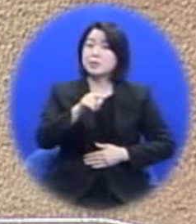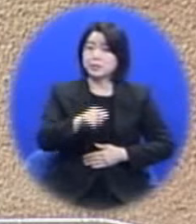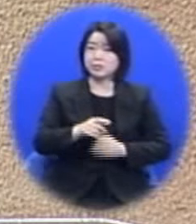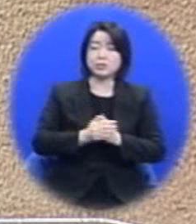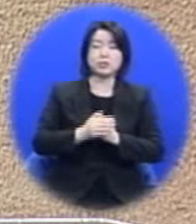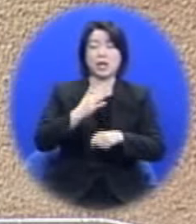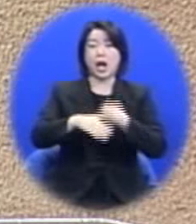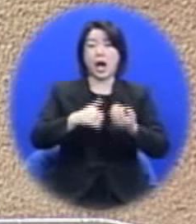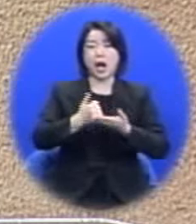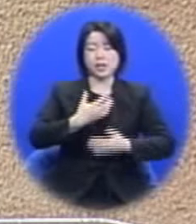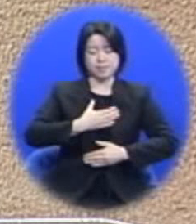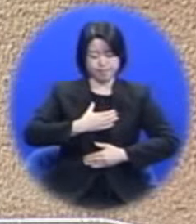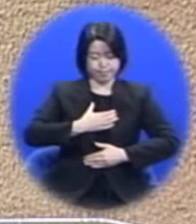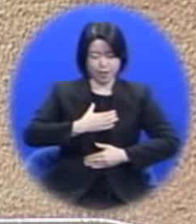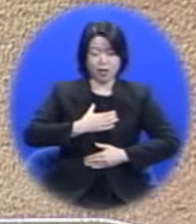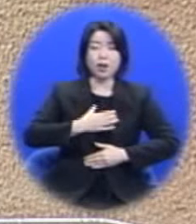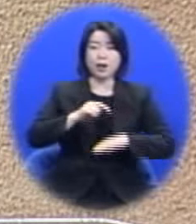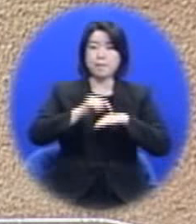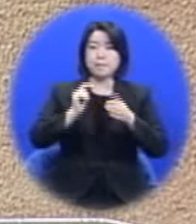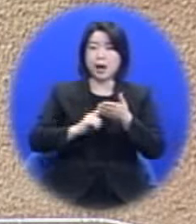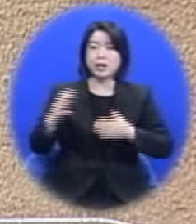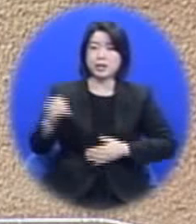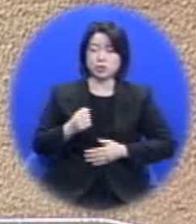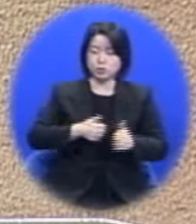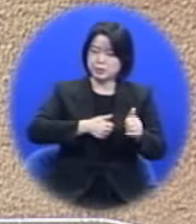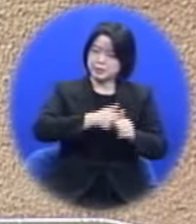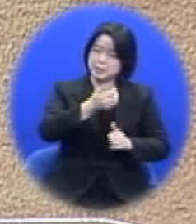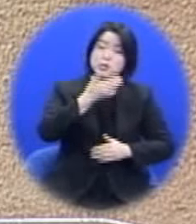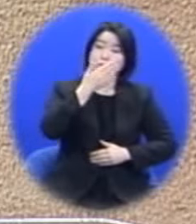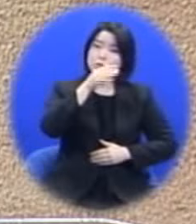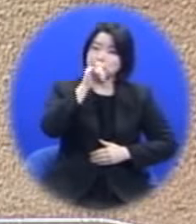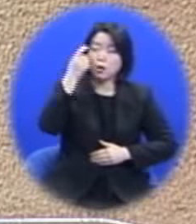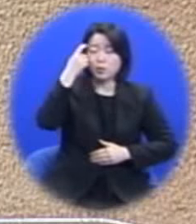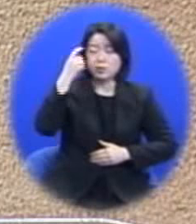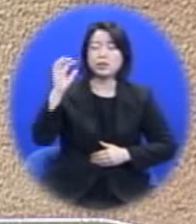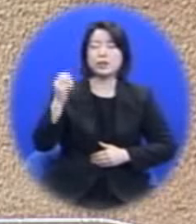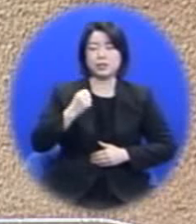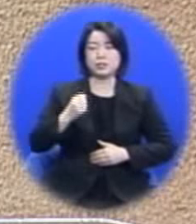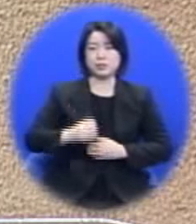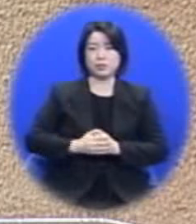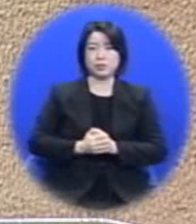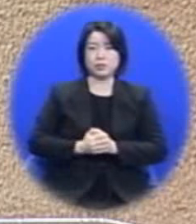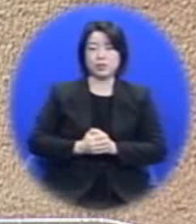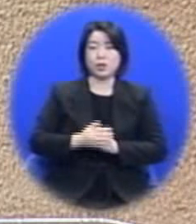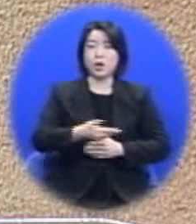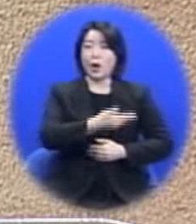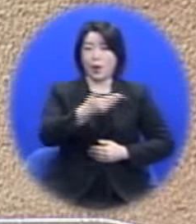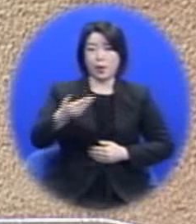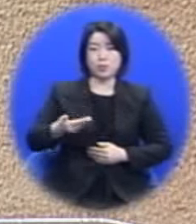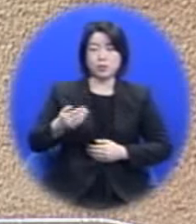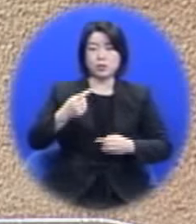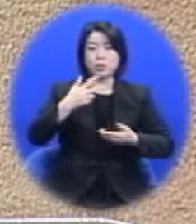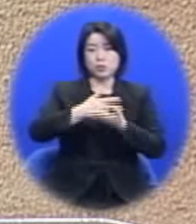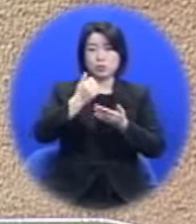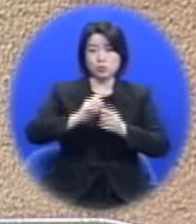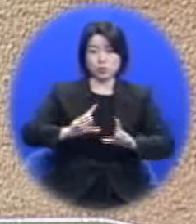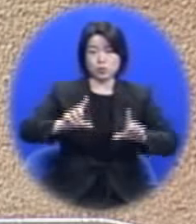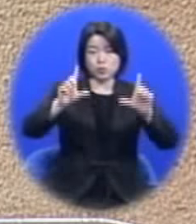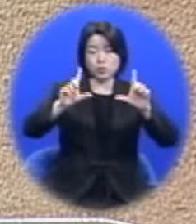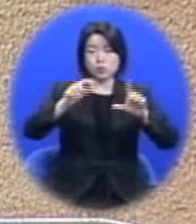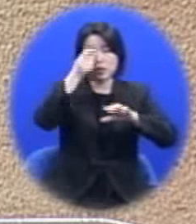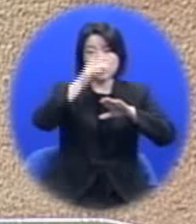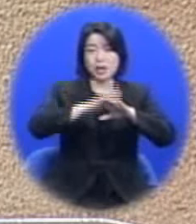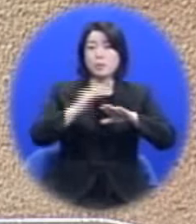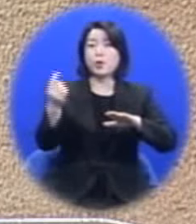하나님을 경외함으로 우리가 극복할 수 있다고 믿었어요. 교우 여러분 아 주일 예배 오시고